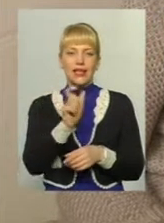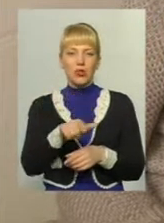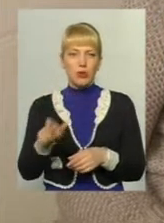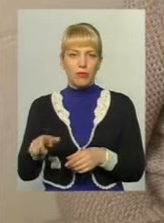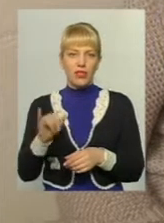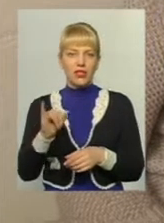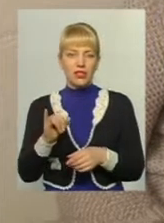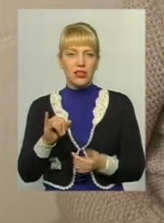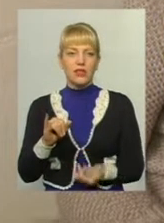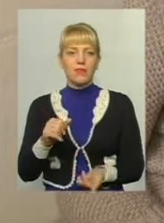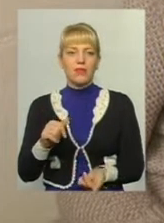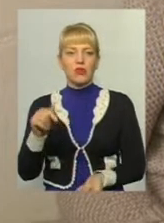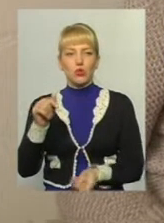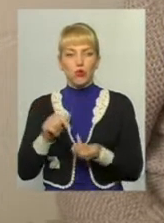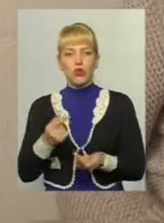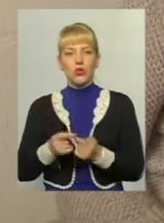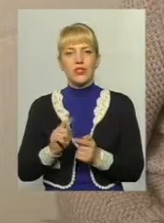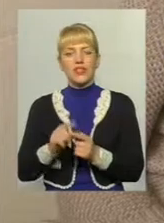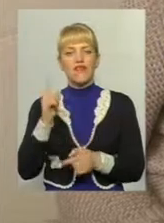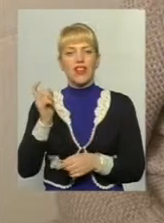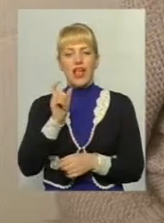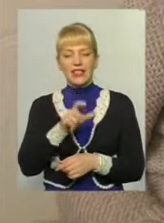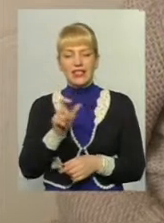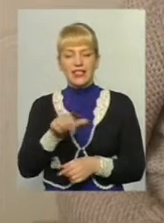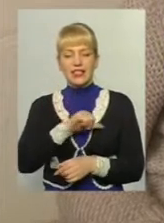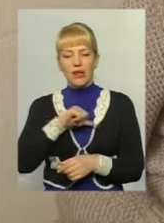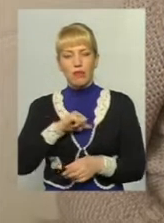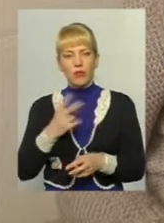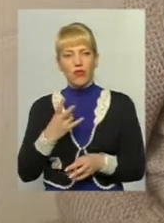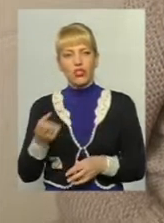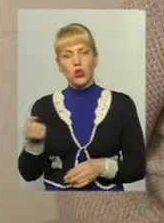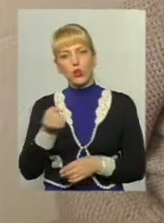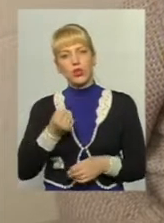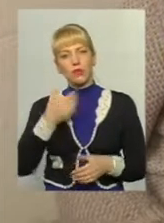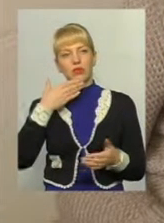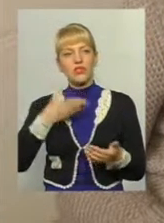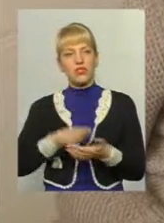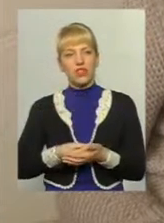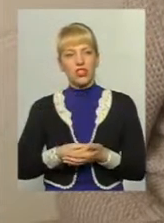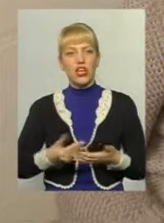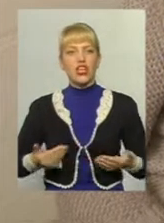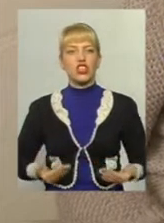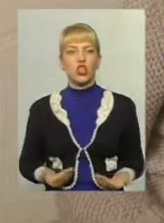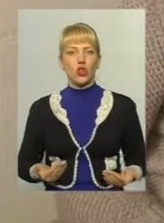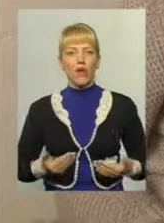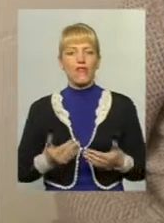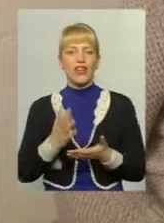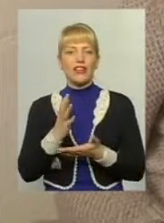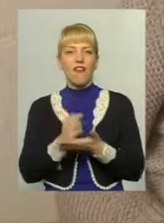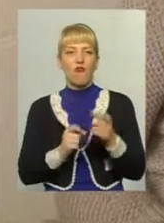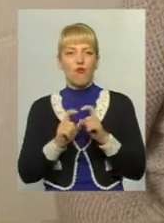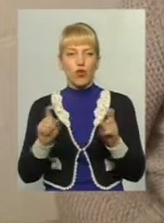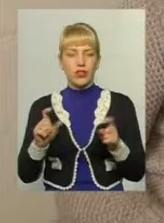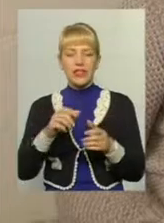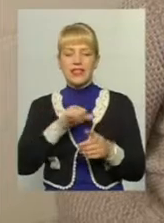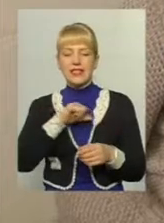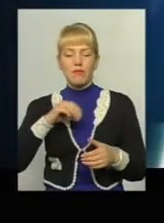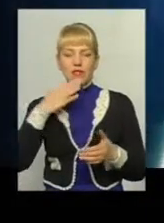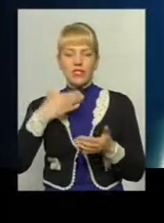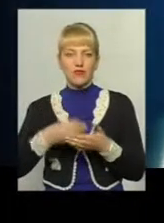фонд приватизований. Це є приватна власність, а в цілому будинки є спільною, сумісною